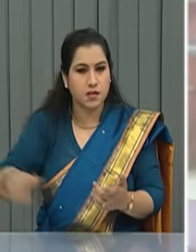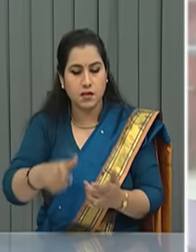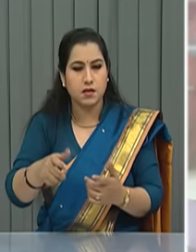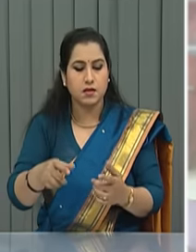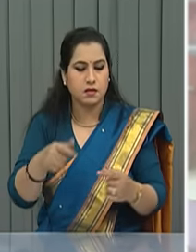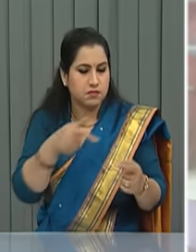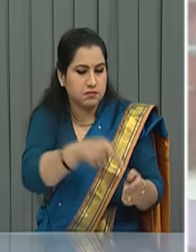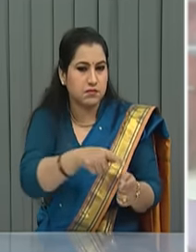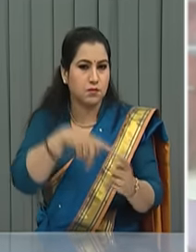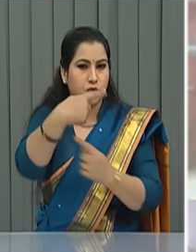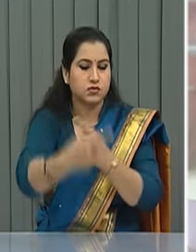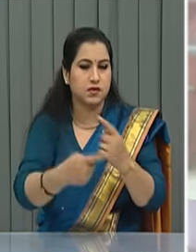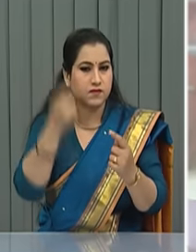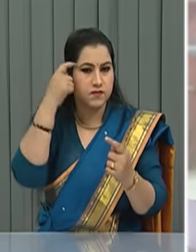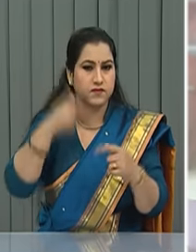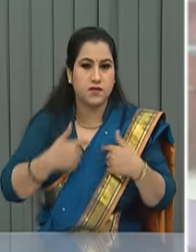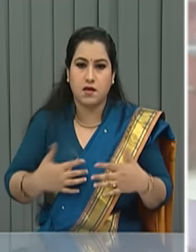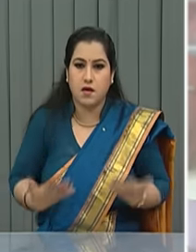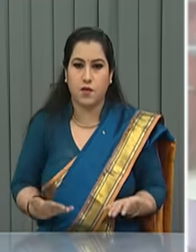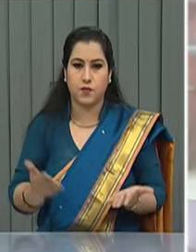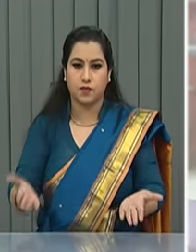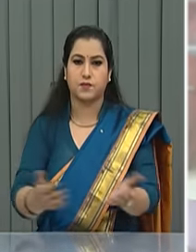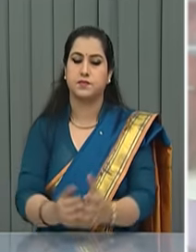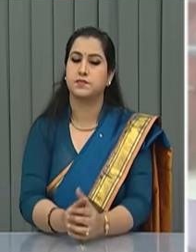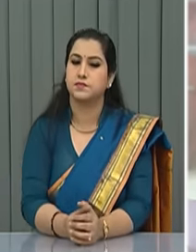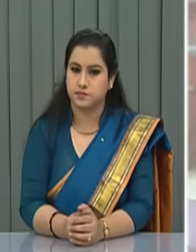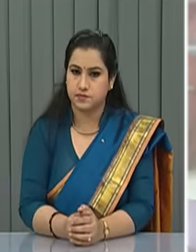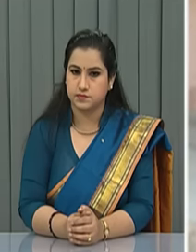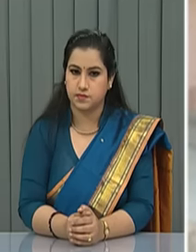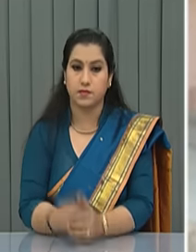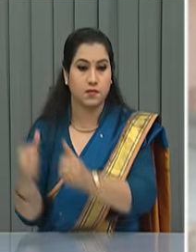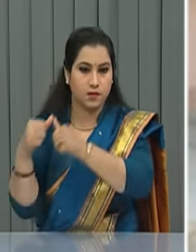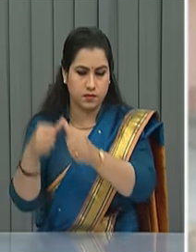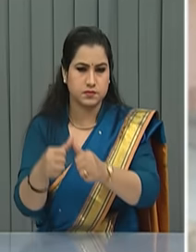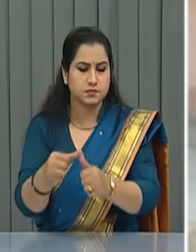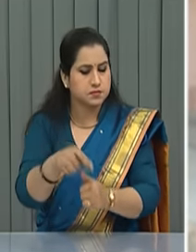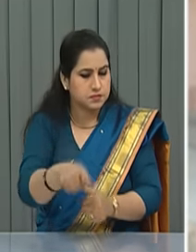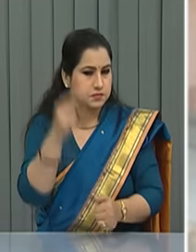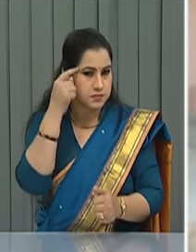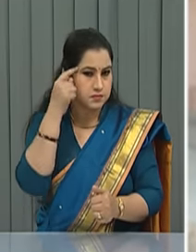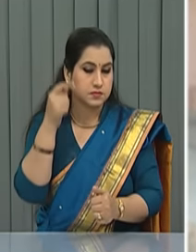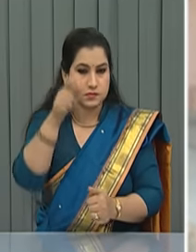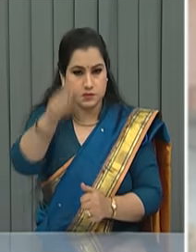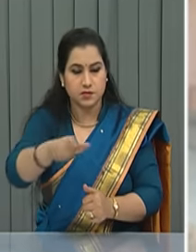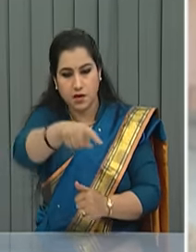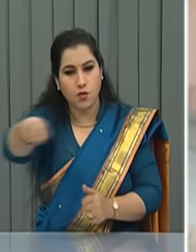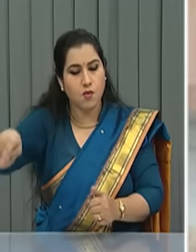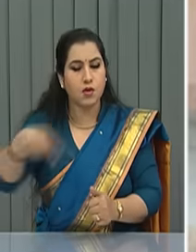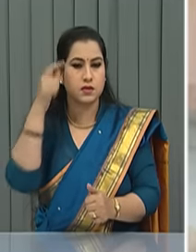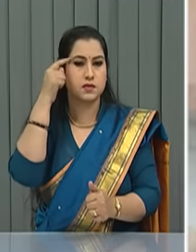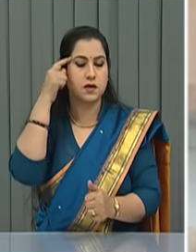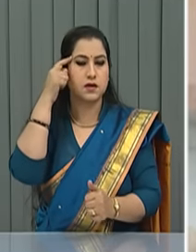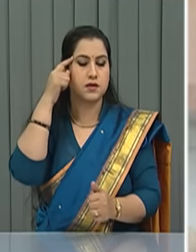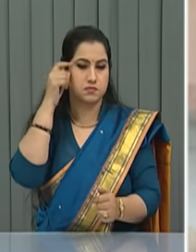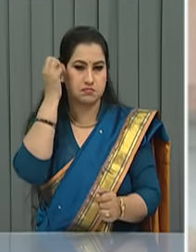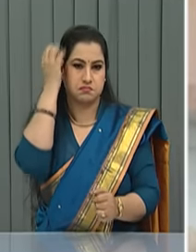प्रोजेक्ट कैसा लगा, उनकी प्रतिक्रिया किस प्रकार की रही है? देखिए, समाज में जागरूकता बढ़ी है, एक पॉजिटिव वातावरण